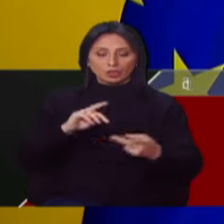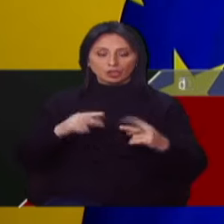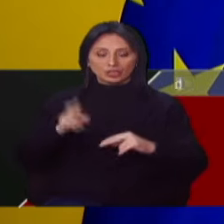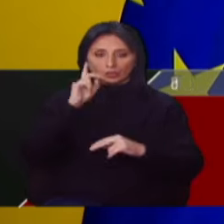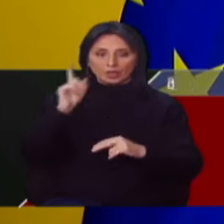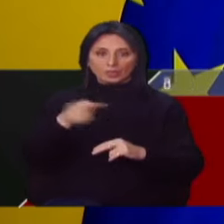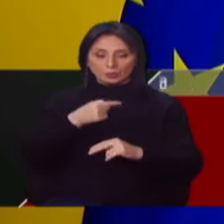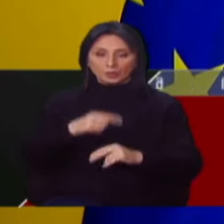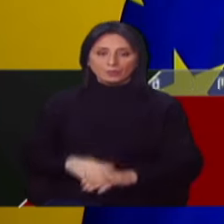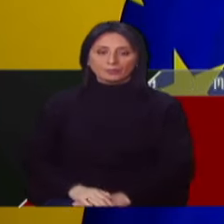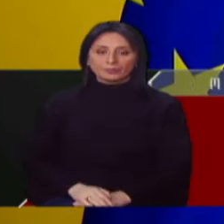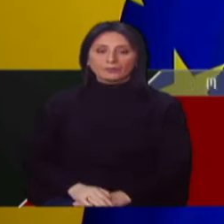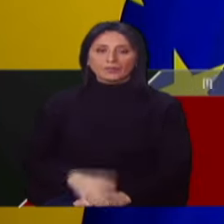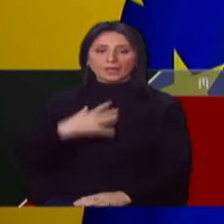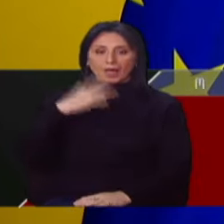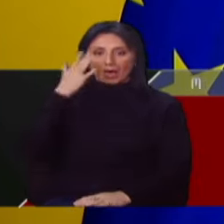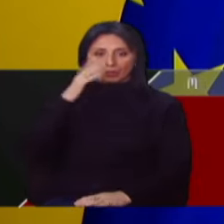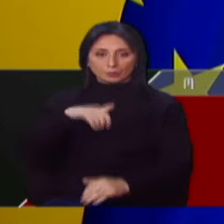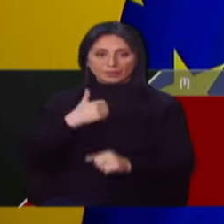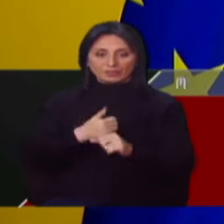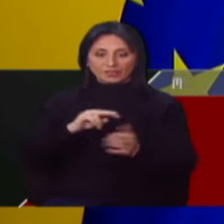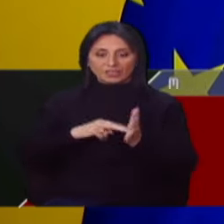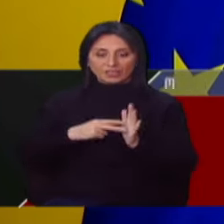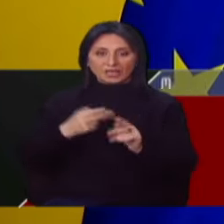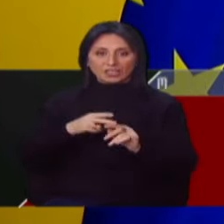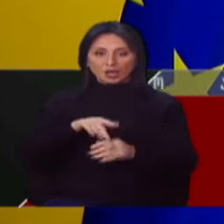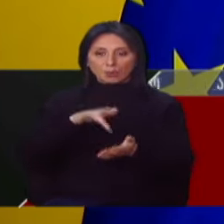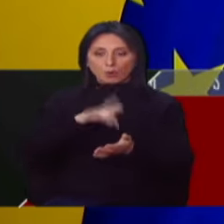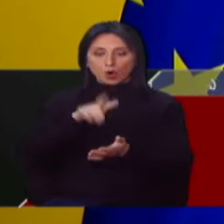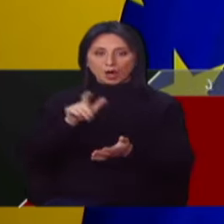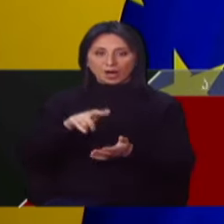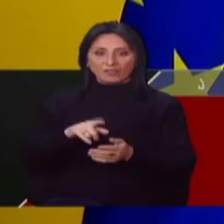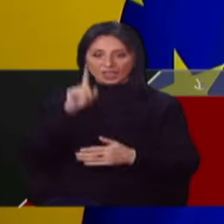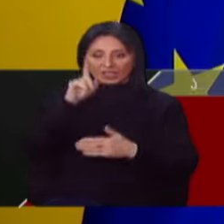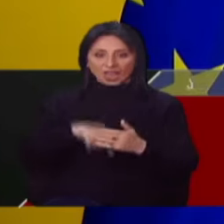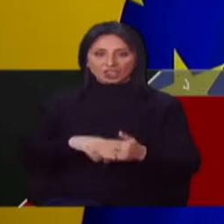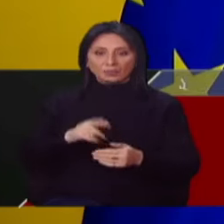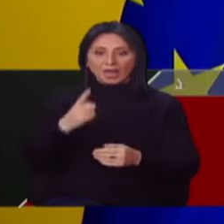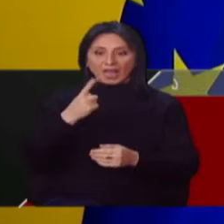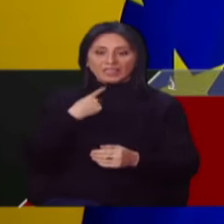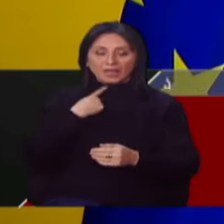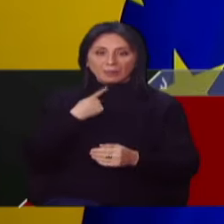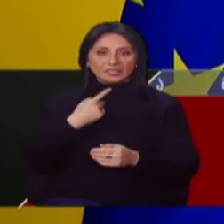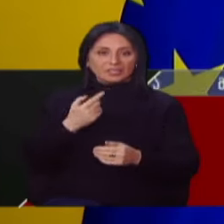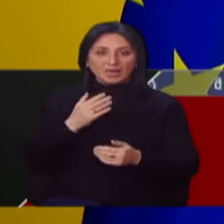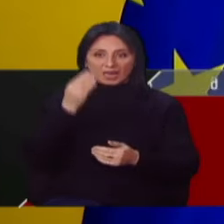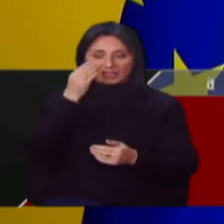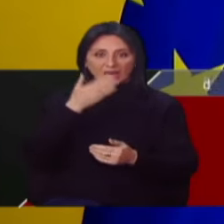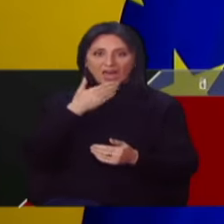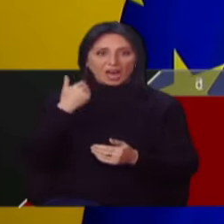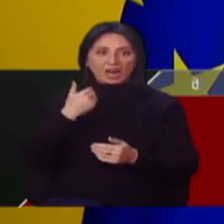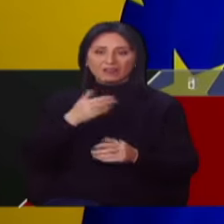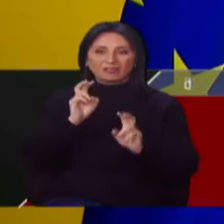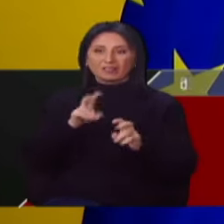შეცვალოს ხელისუფლება. ქართული ოცნების თავარი სტრატეგია არის ის, რომ მოქალაქეები დააჯეროს, რომ მათ ერთხმას აზრი არ აქვს და არჩევნებზე არ